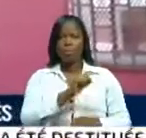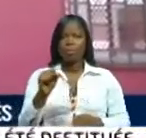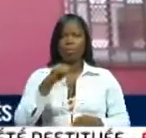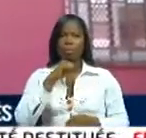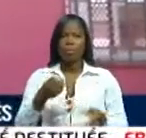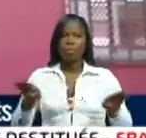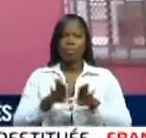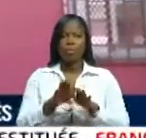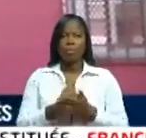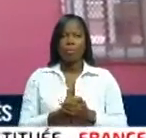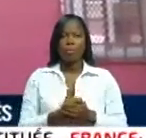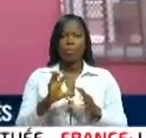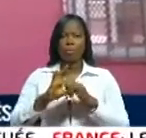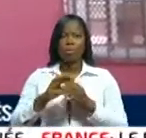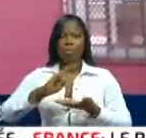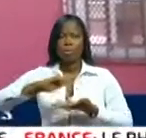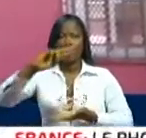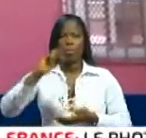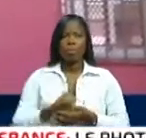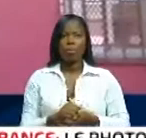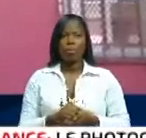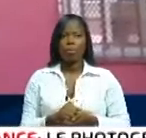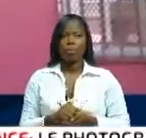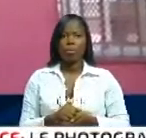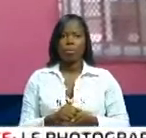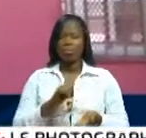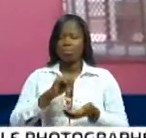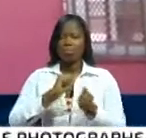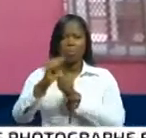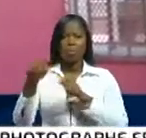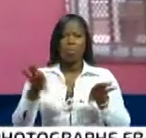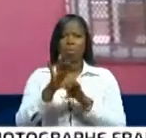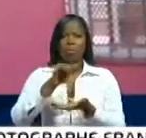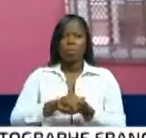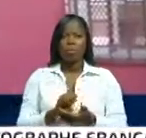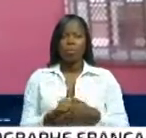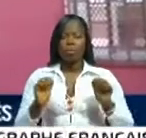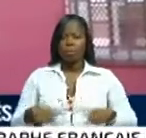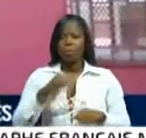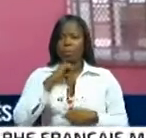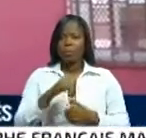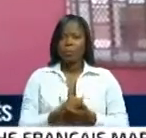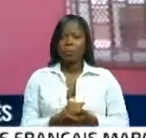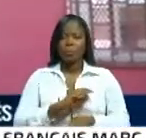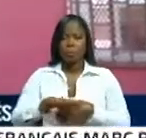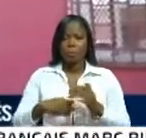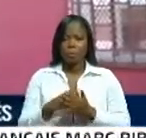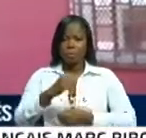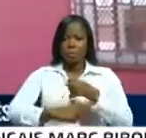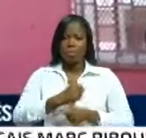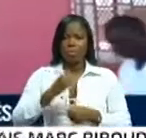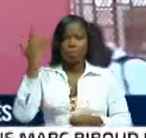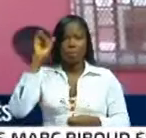pas celles du monde ça se passe comme ça on peut pas déroulé pendant toute l'année il faut